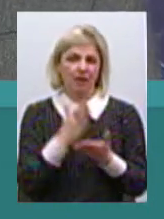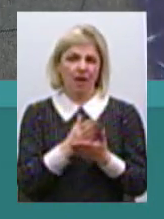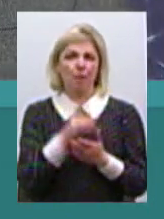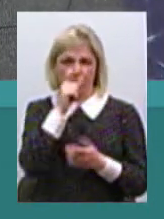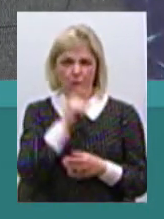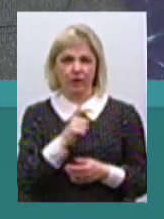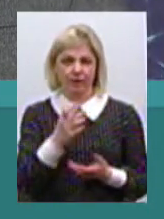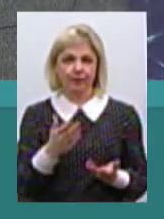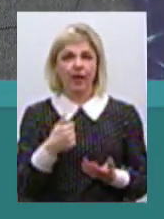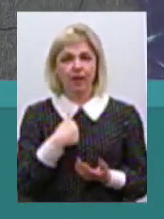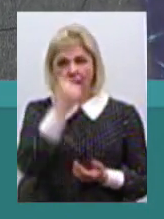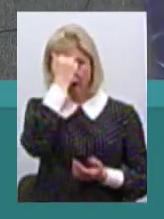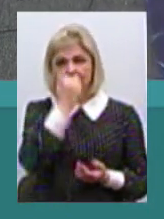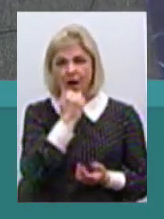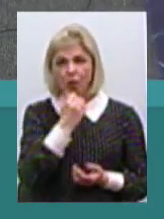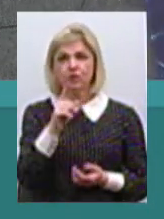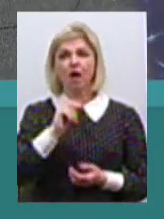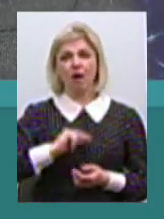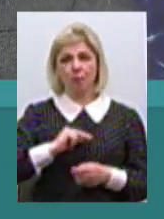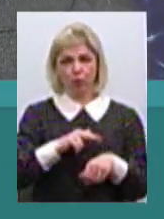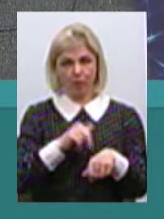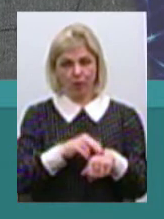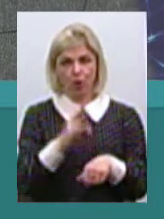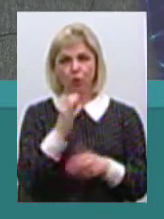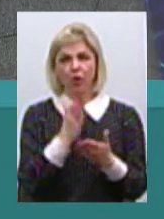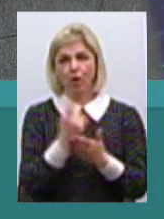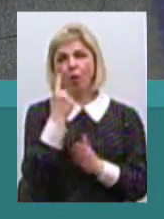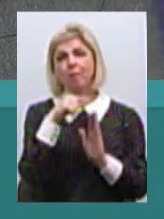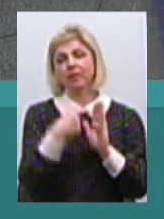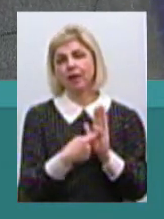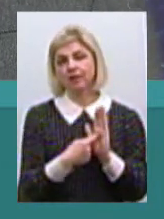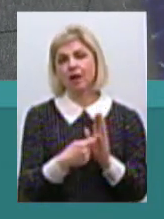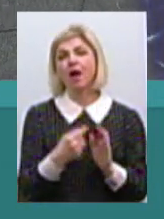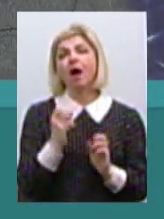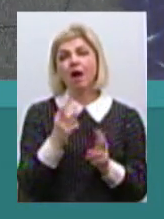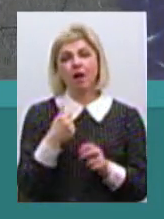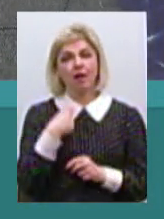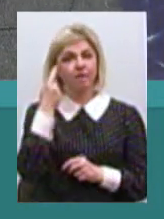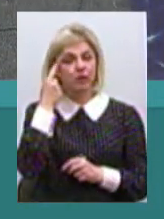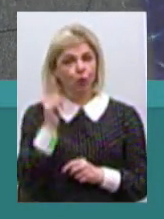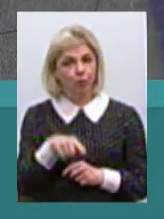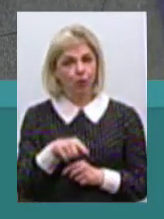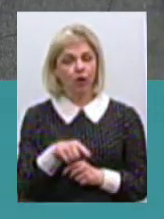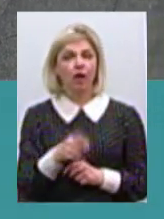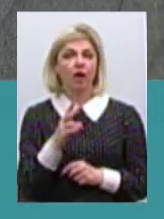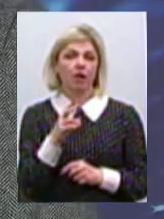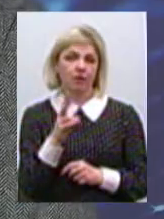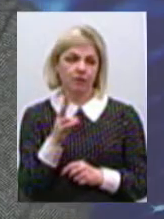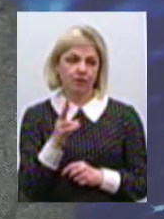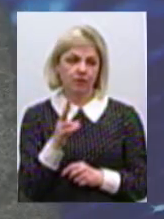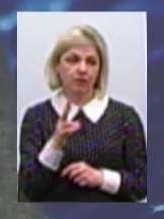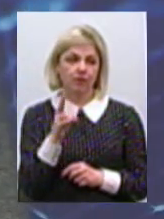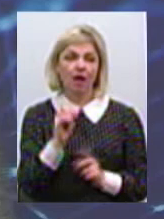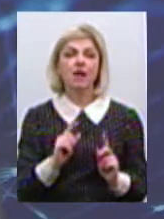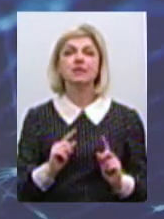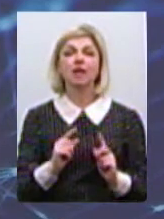за роботу правоохоронних органів, але є одне питання. Наскільки мені відомо, то на